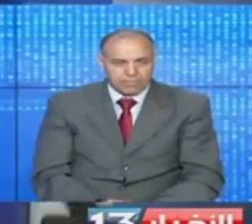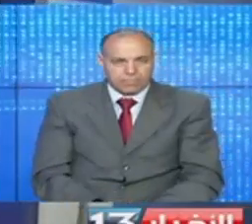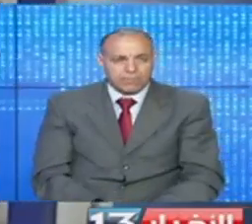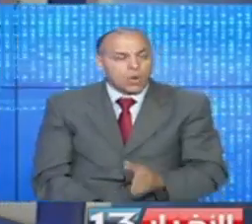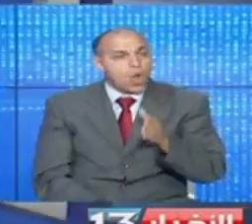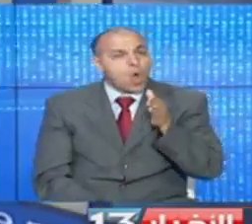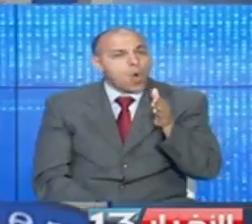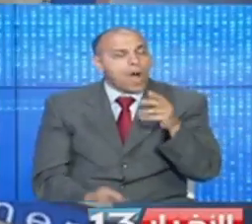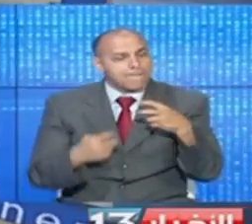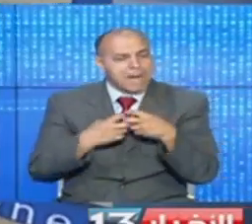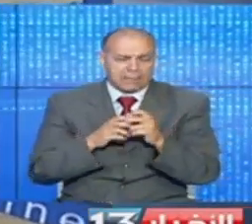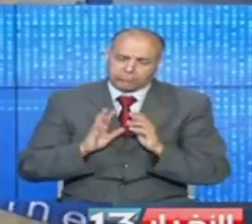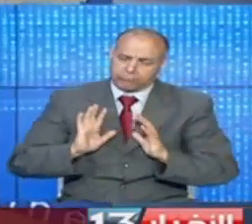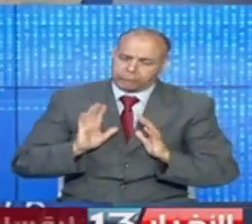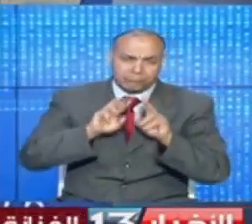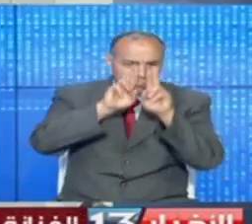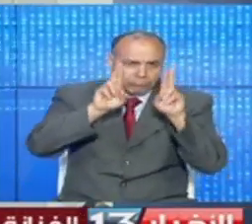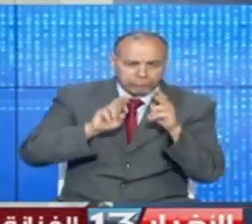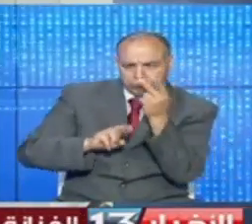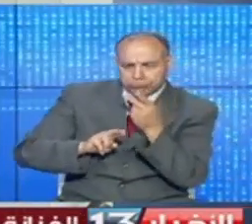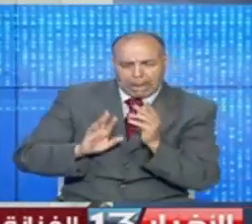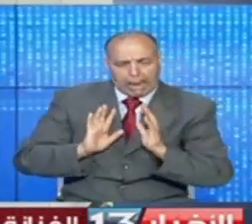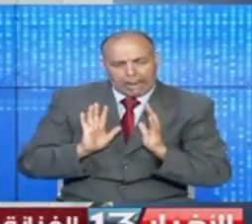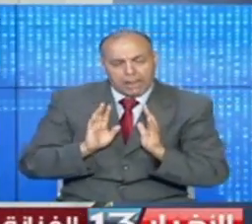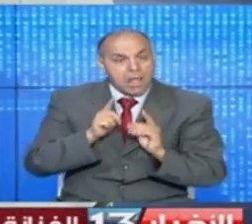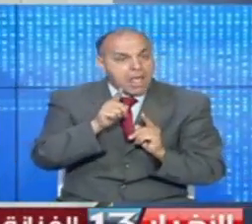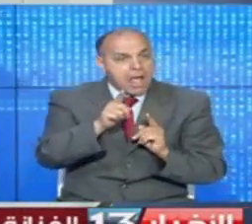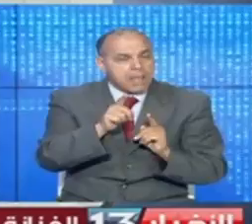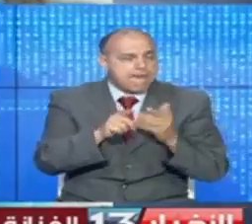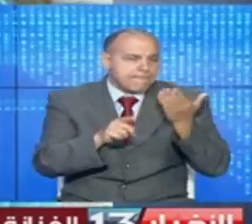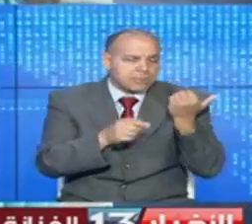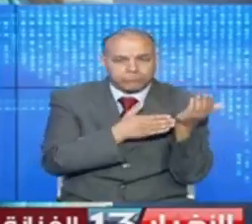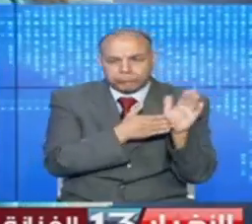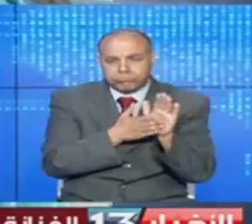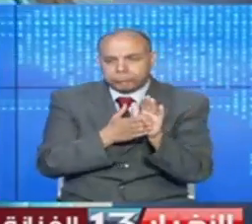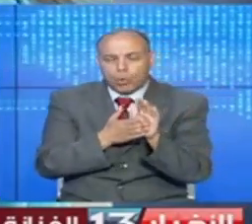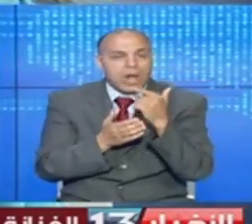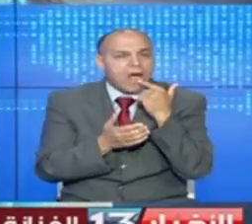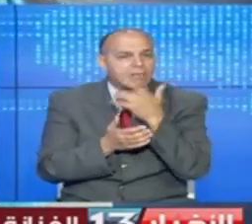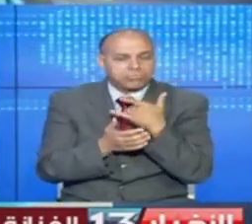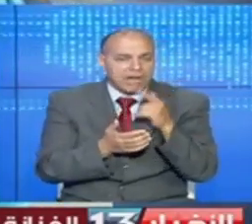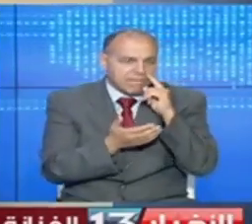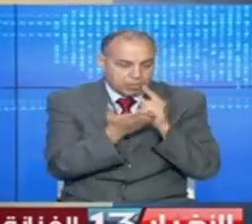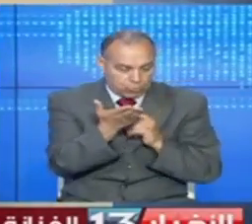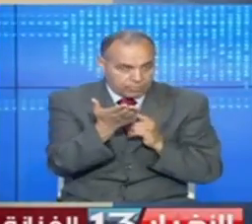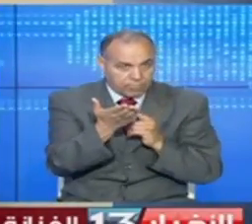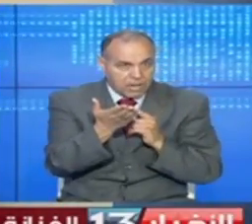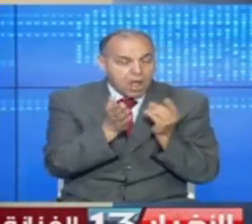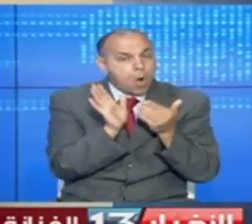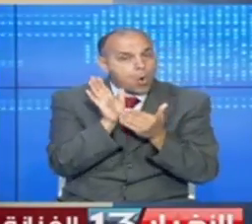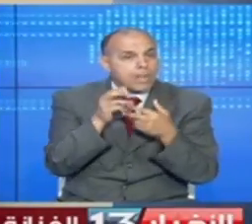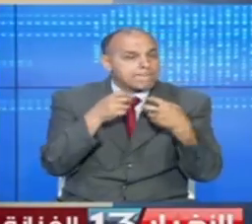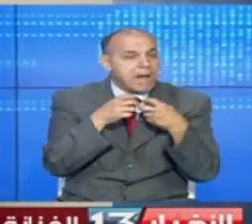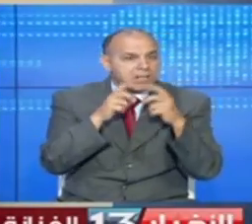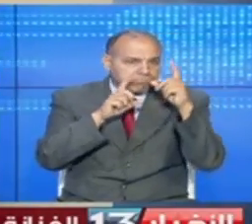هو ليس بمعرض للوحات تشكيلية يضاف إلى سلسلة عروض الفنانة سلمة ريعة، وإنما هو معرض